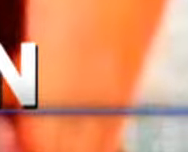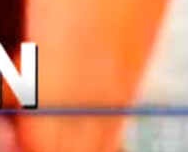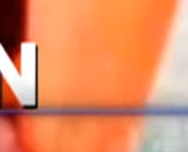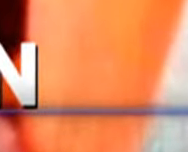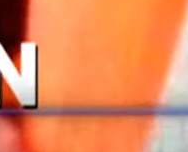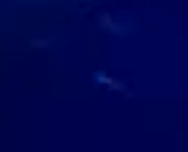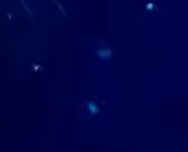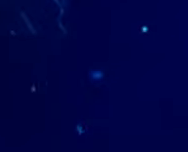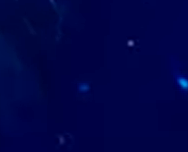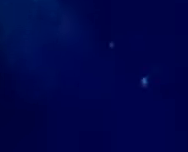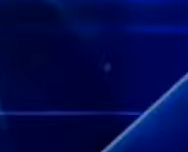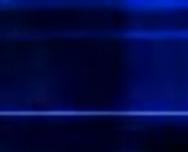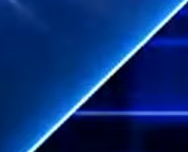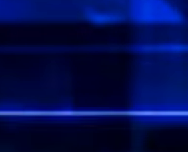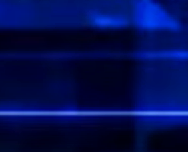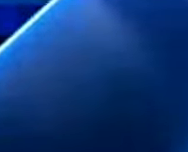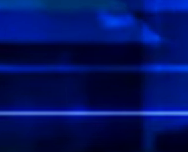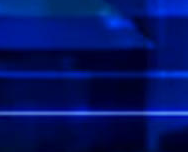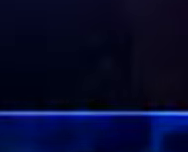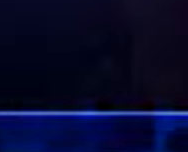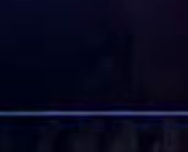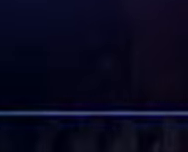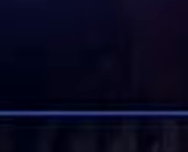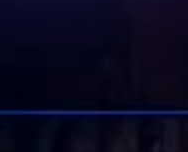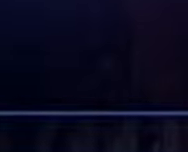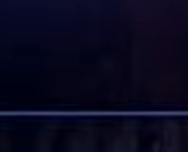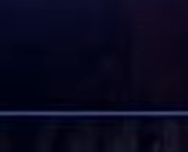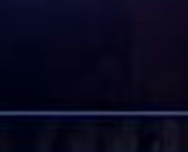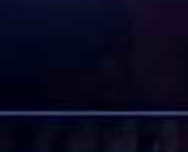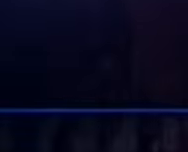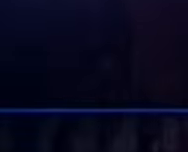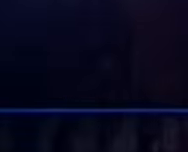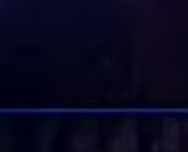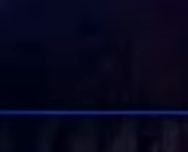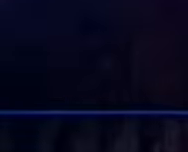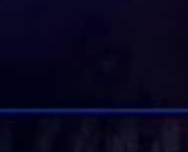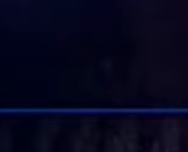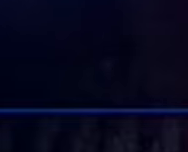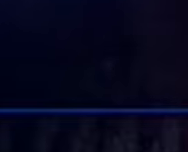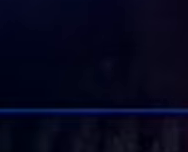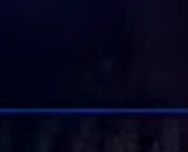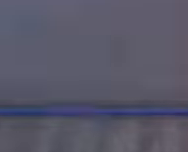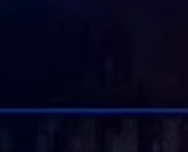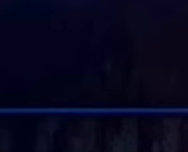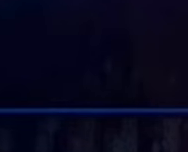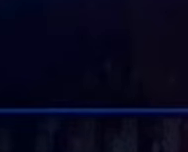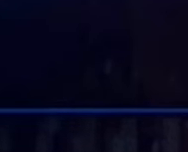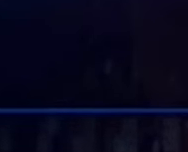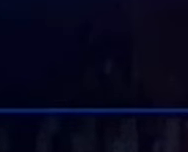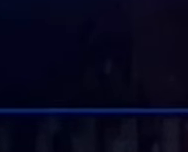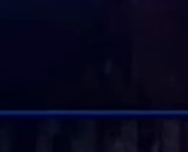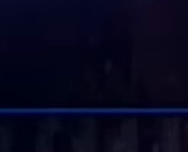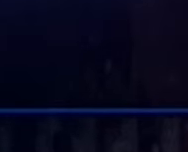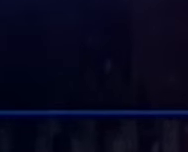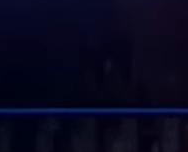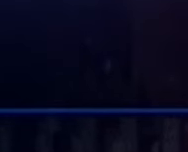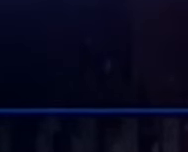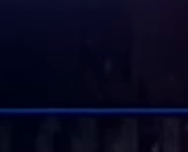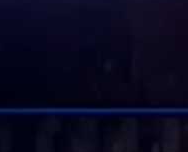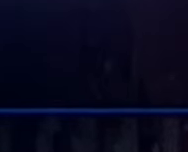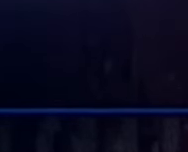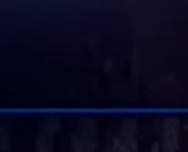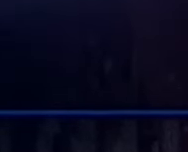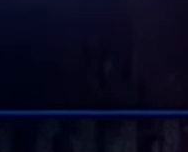sugatan. At sa showbiz, Pinoy hiker sa Jeju Island, nakasabay si Korean Opa Song